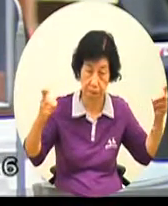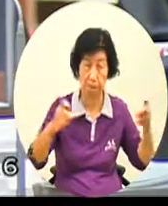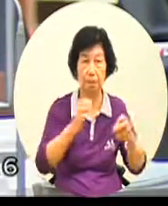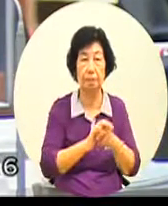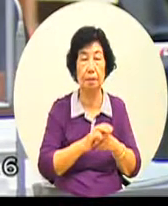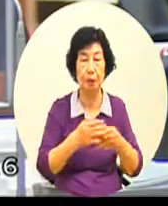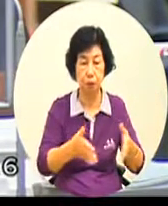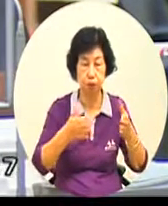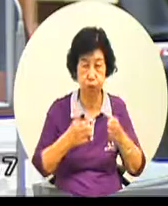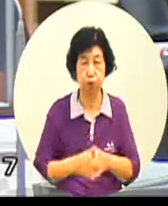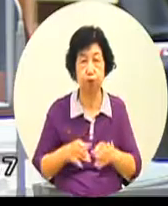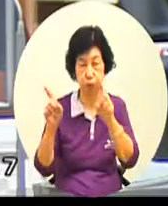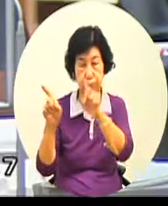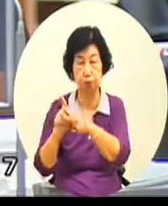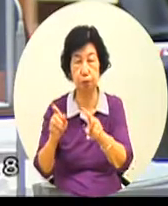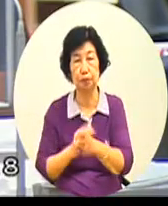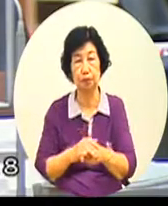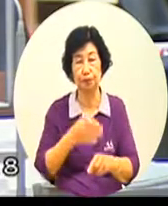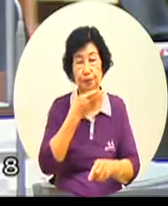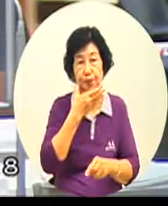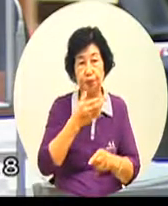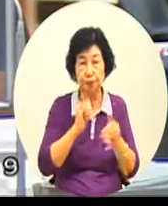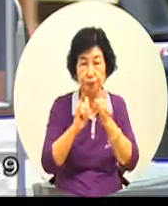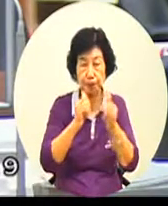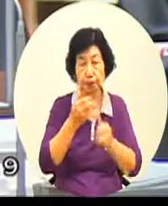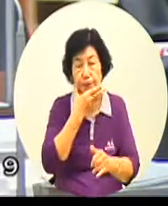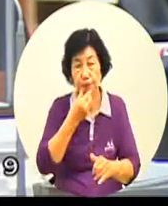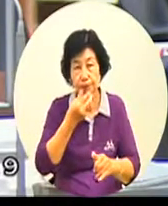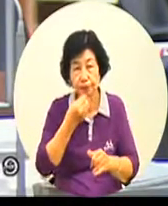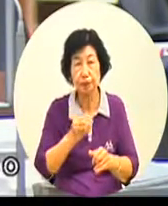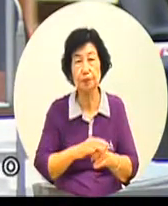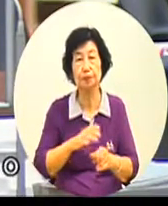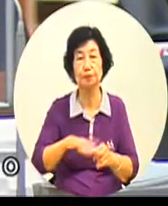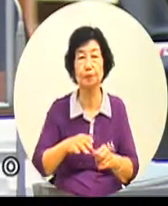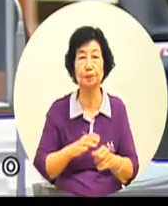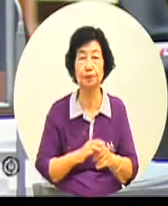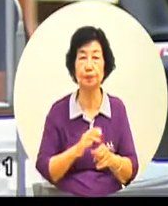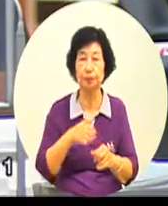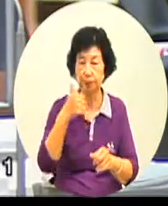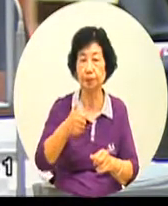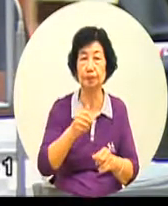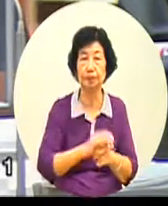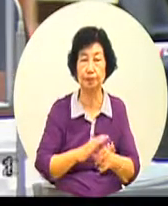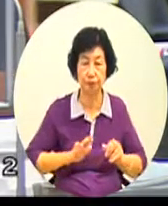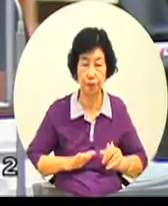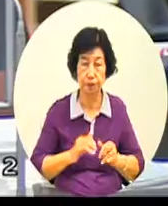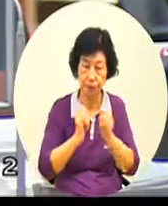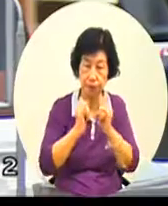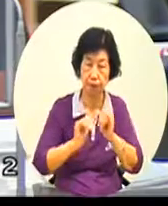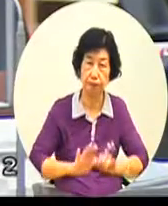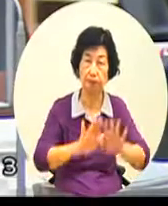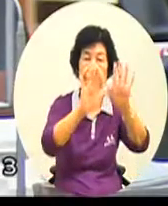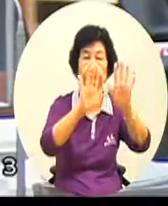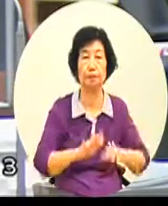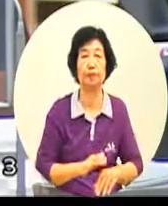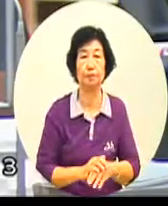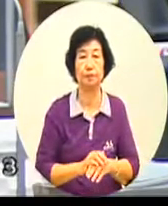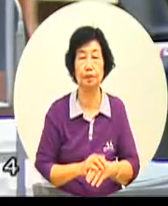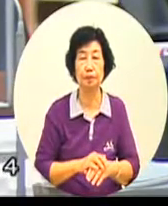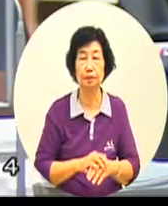哈。社会福利的好，城市就会越进步，哦。由于我们使用社会福利的资